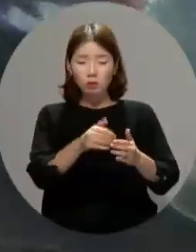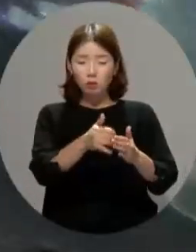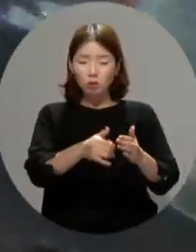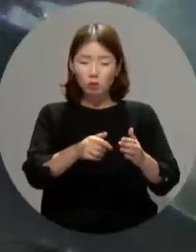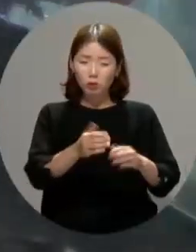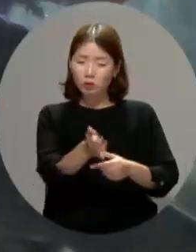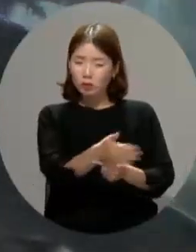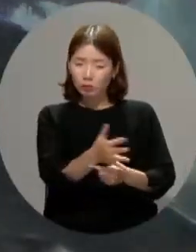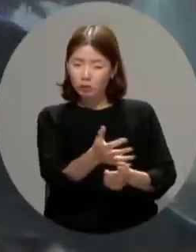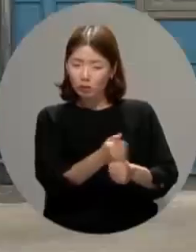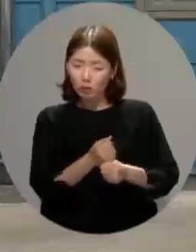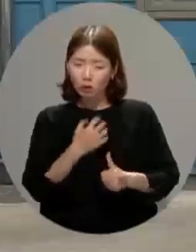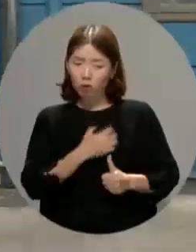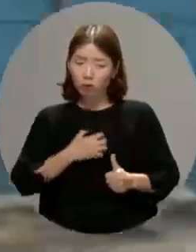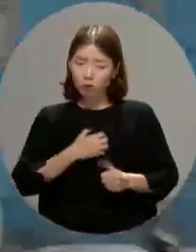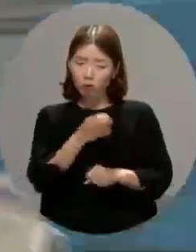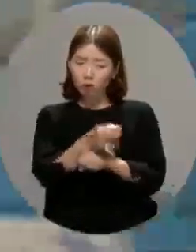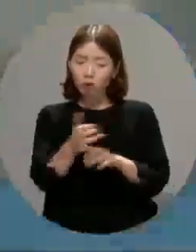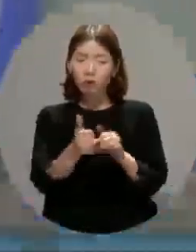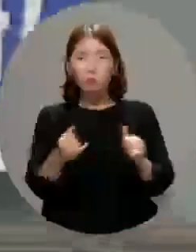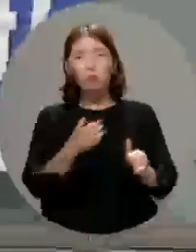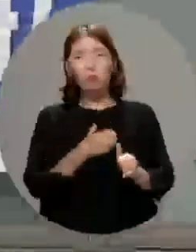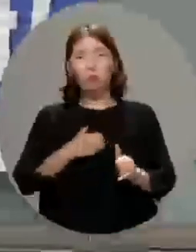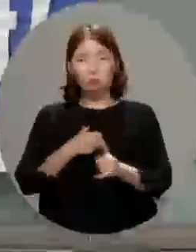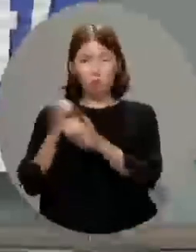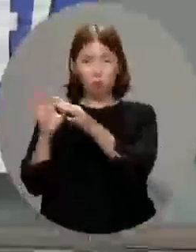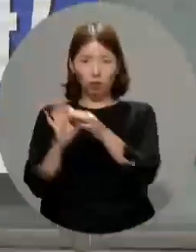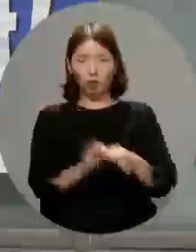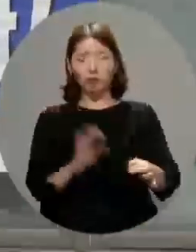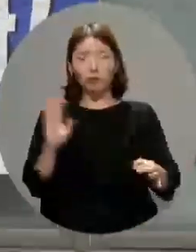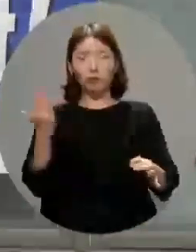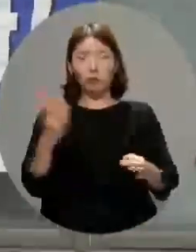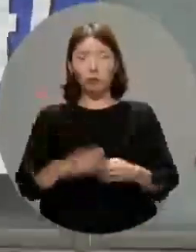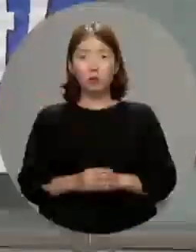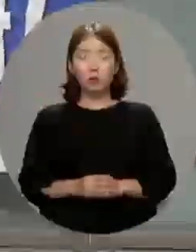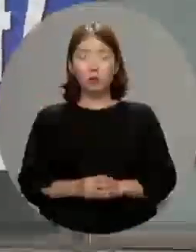소비자의 불안감도 커지고 있습니다. MBC 뉴스 강동엽입니다.